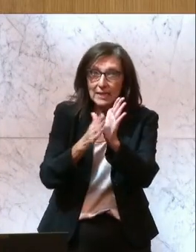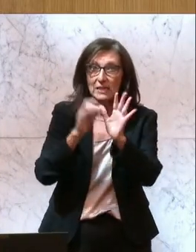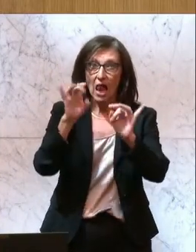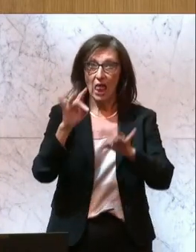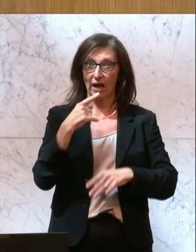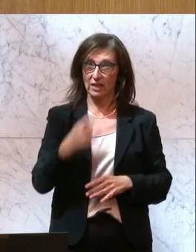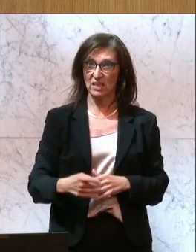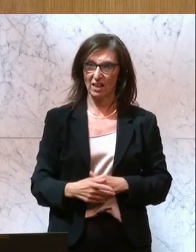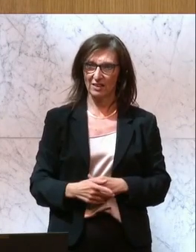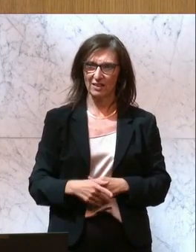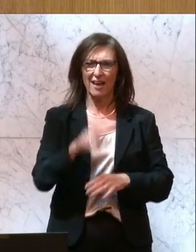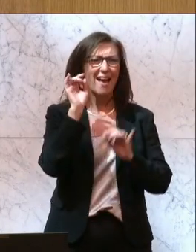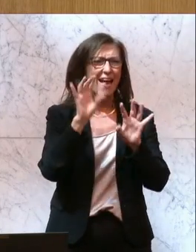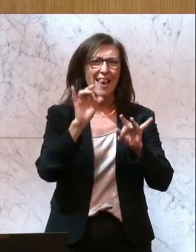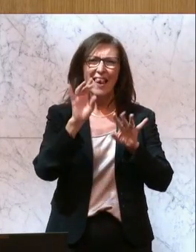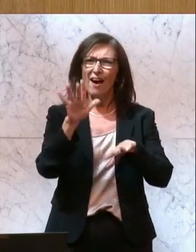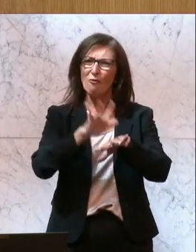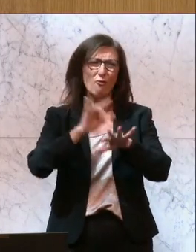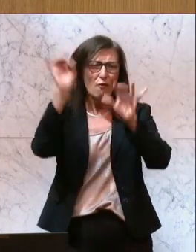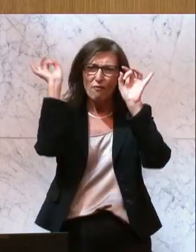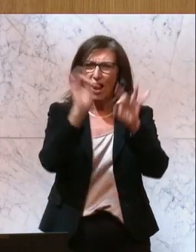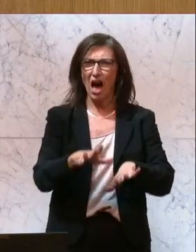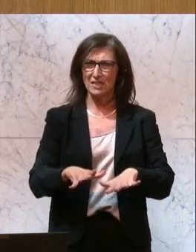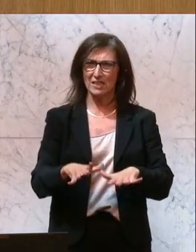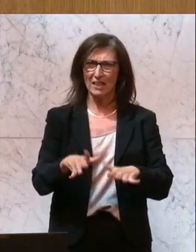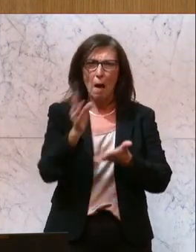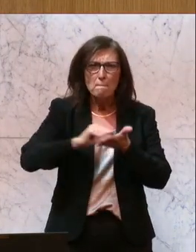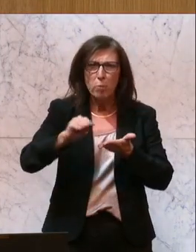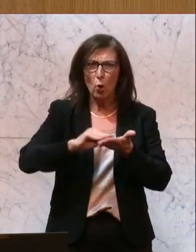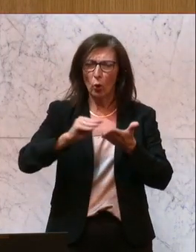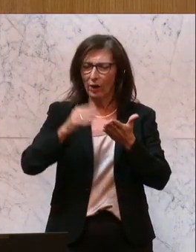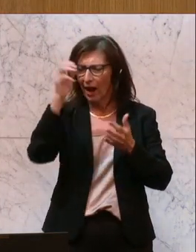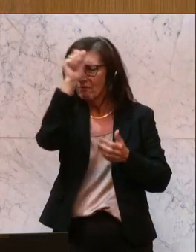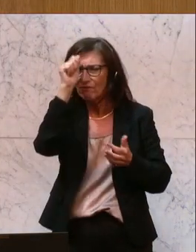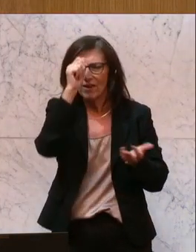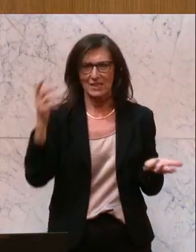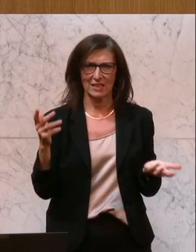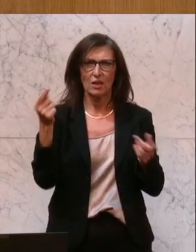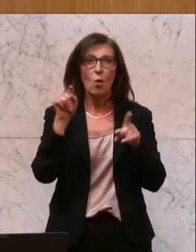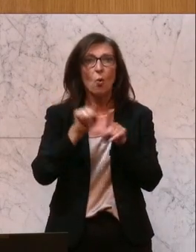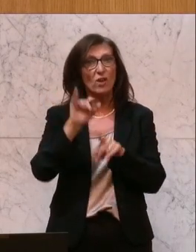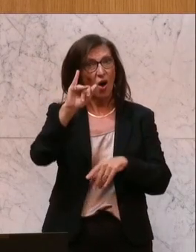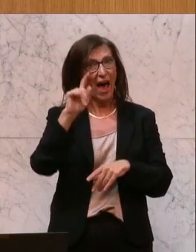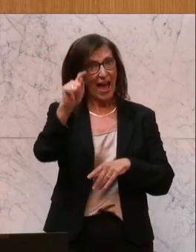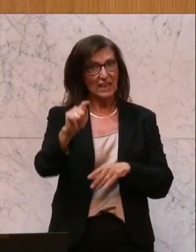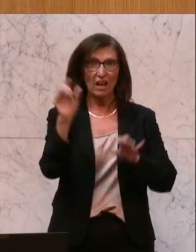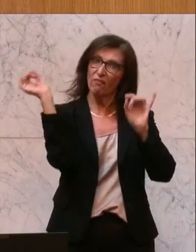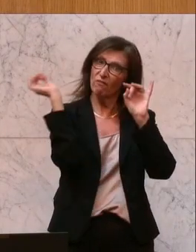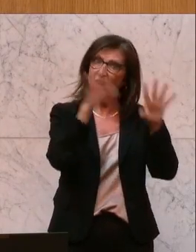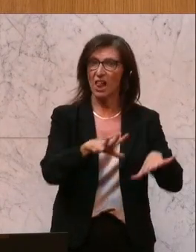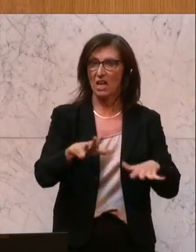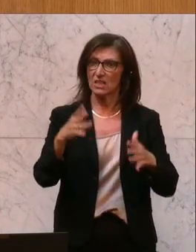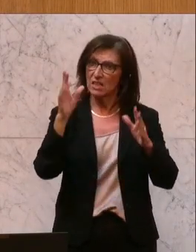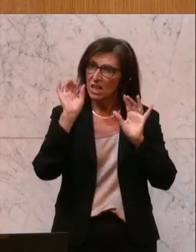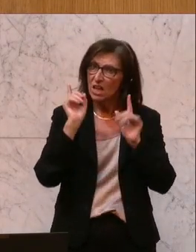und Lehrer, die völlig alleingelassen sind mit bürokratischem Irrsinn und auch mit der IT. Helfen wir